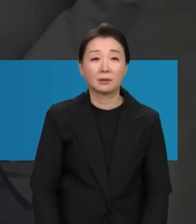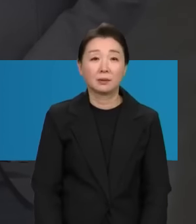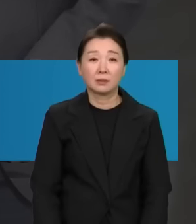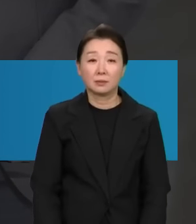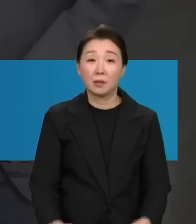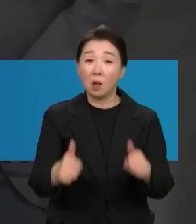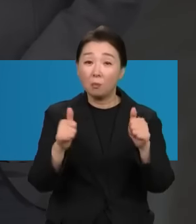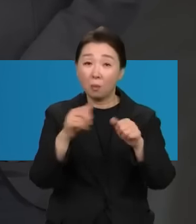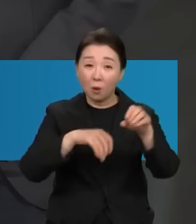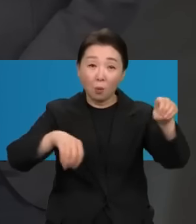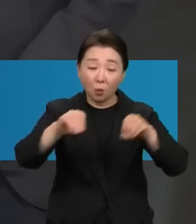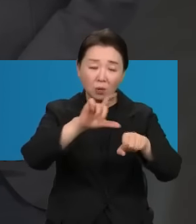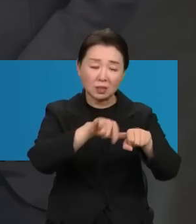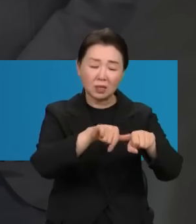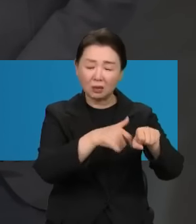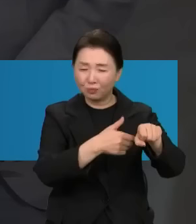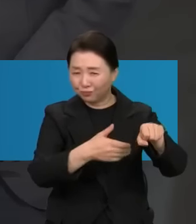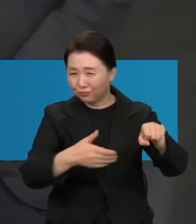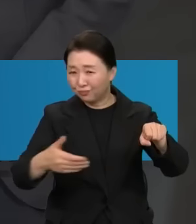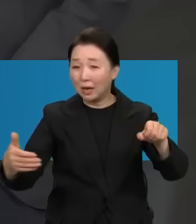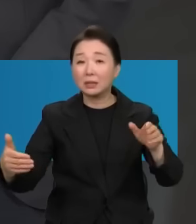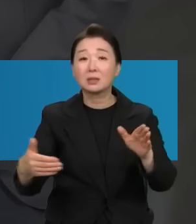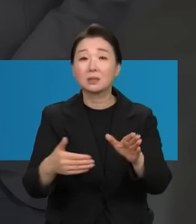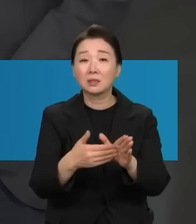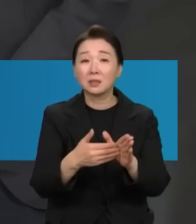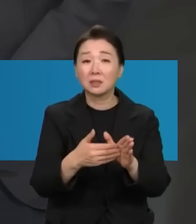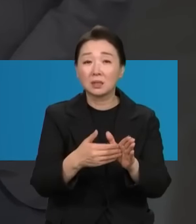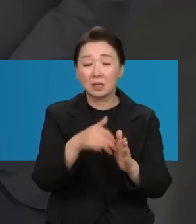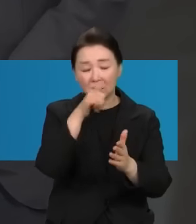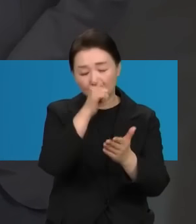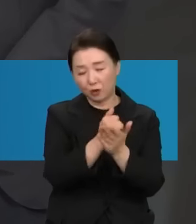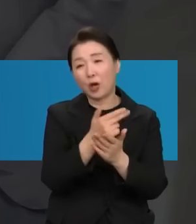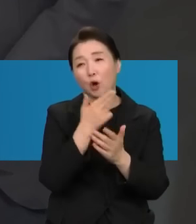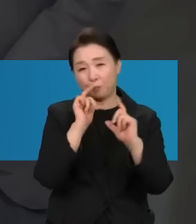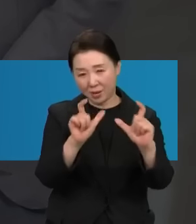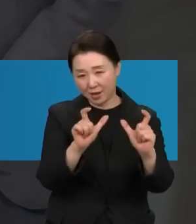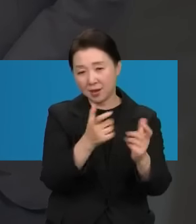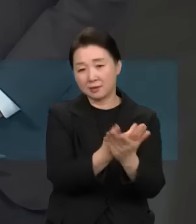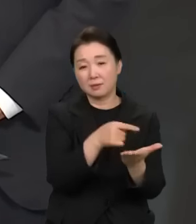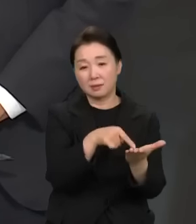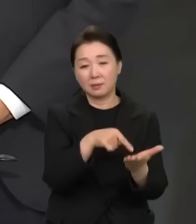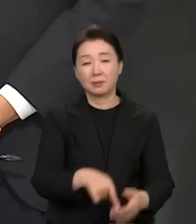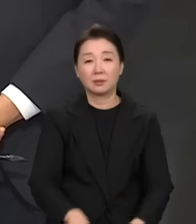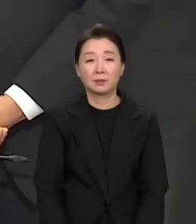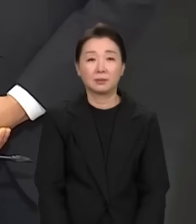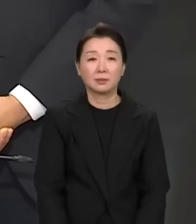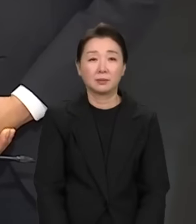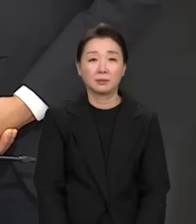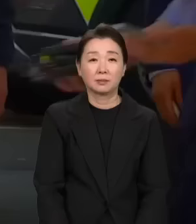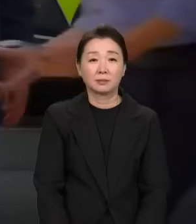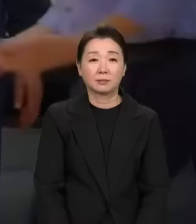법원은 오히려 시간이 오래 지났다는 걸 무죄의 근거 중 하나로 들었습니다. 이어서 조혜연 기자입니다.